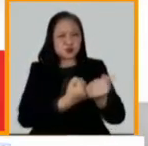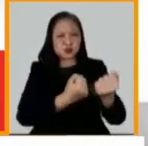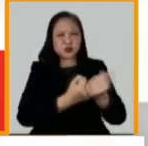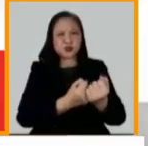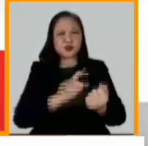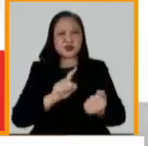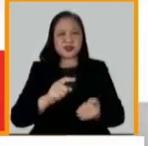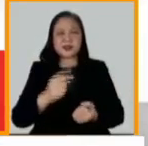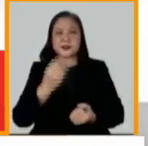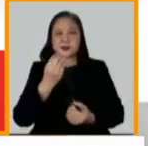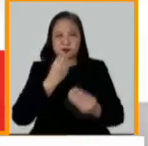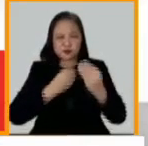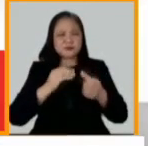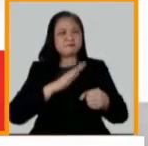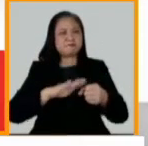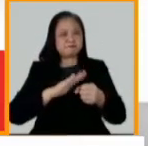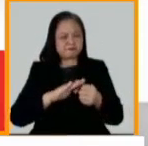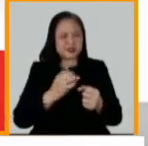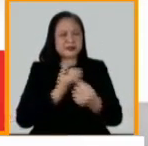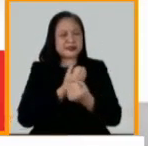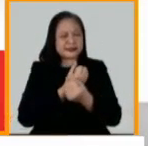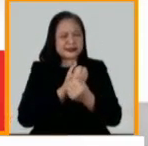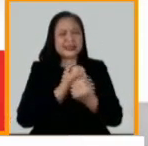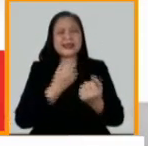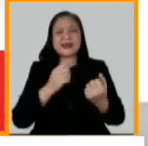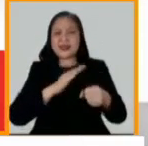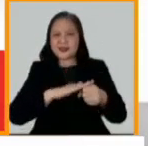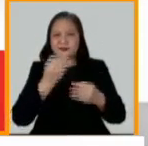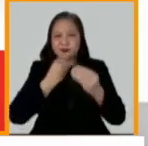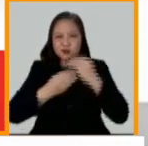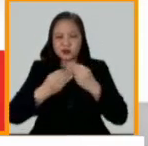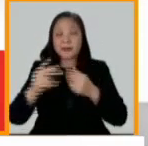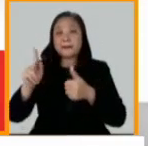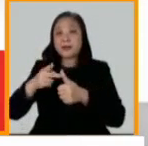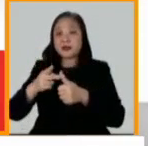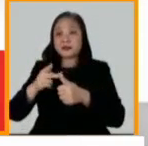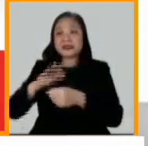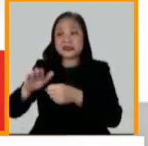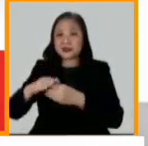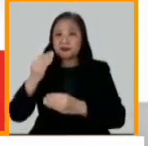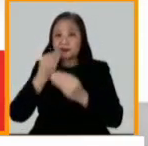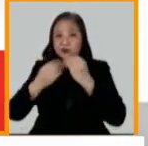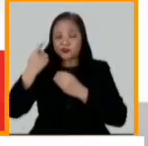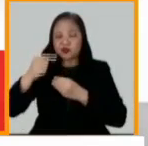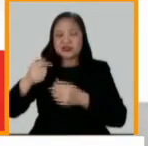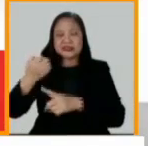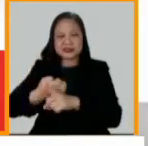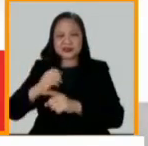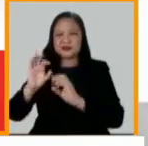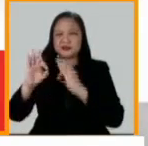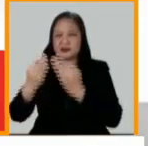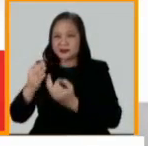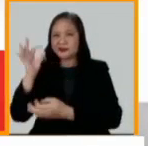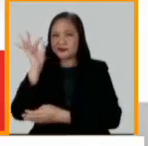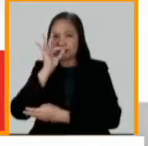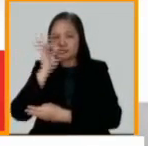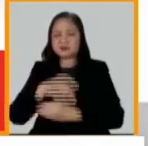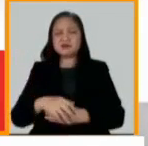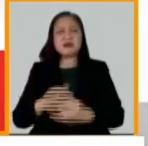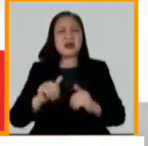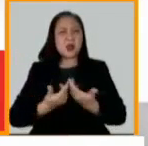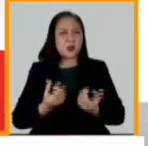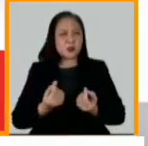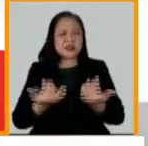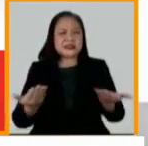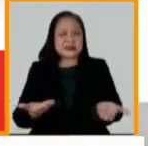bansa. Prioridad daw niya na magkaroon ng pagkain sa mesa ng bawat Pilipino at magagawa raw ito ngayong pandemya sa